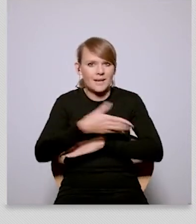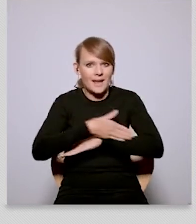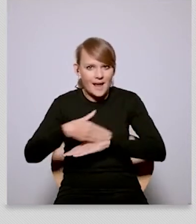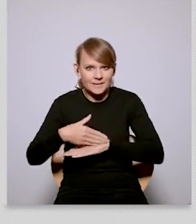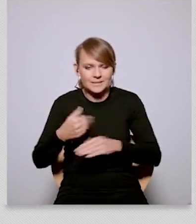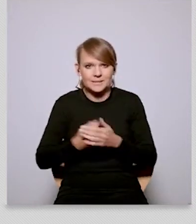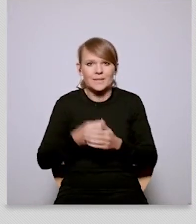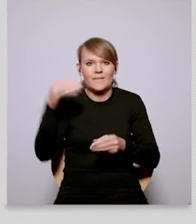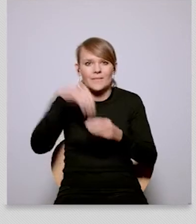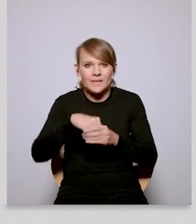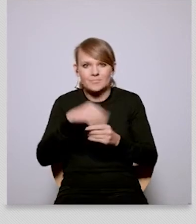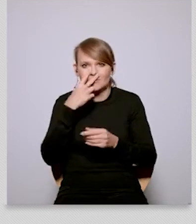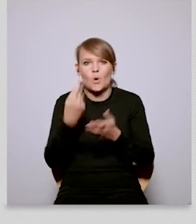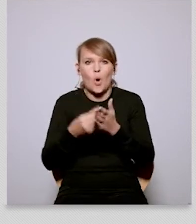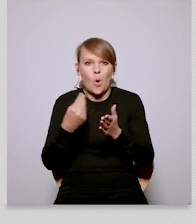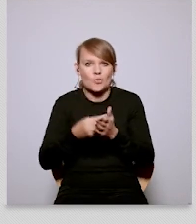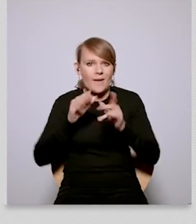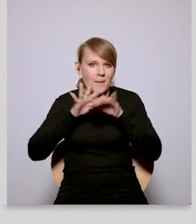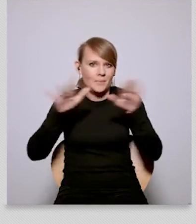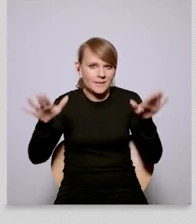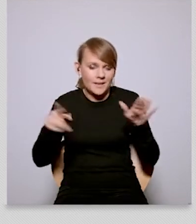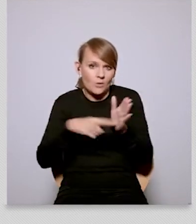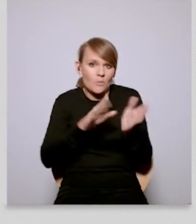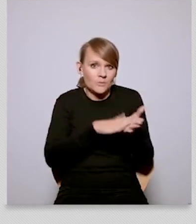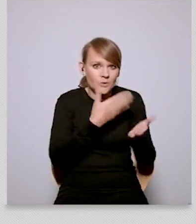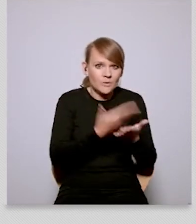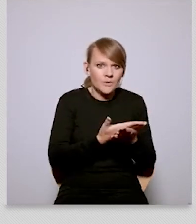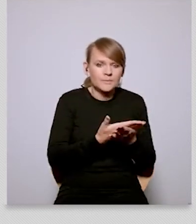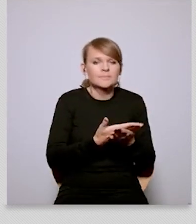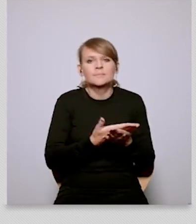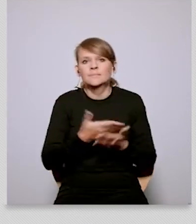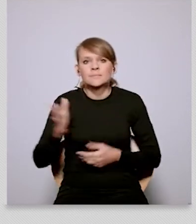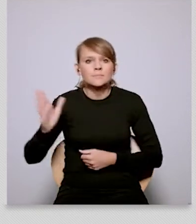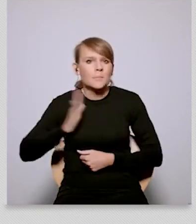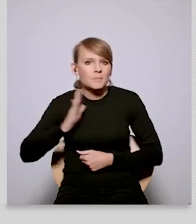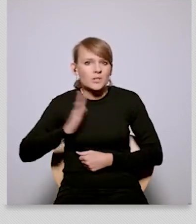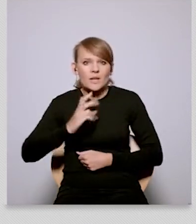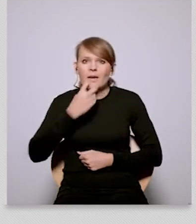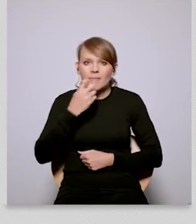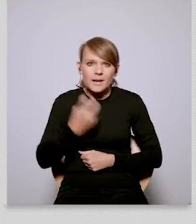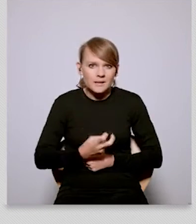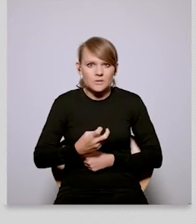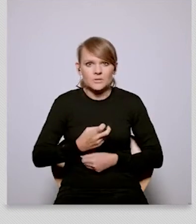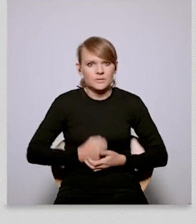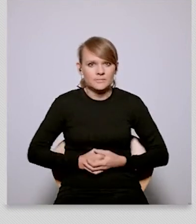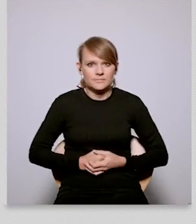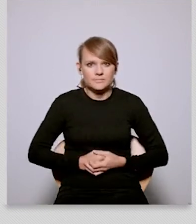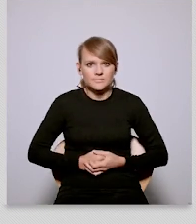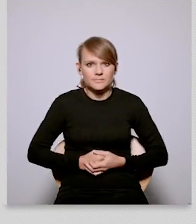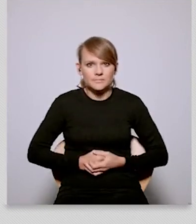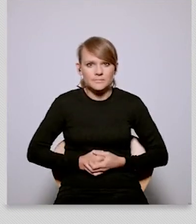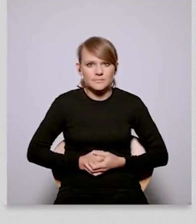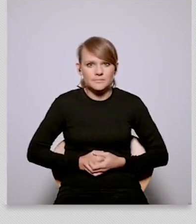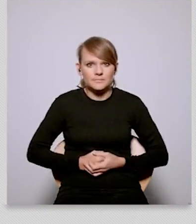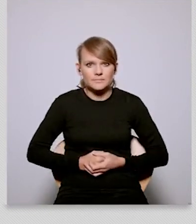kosztów emisji jako przykład bezpieczeństwo energetyczne nasze zdolności do prowadzenia